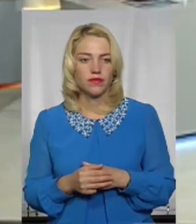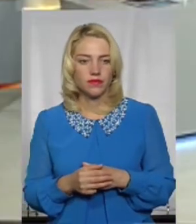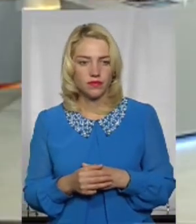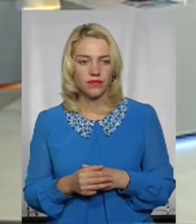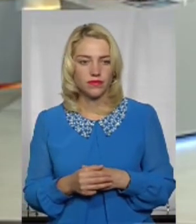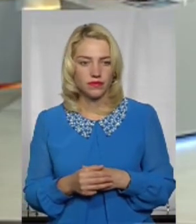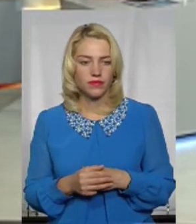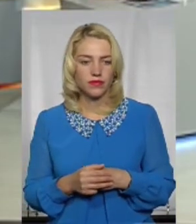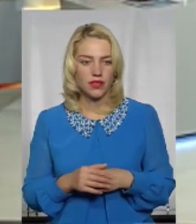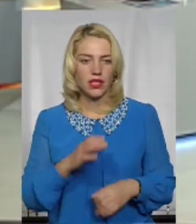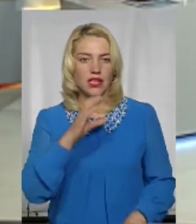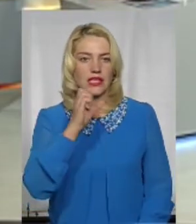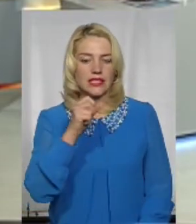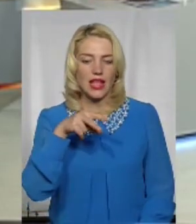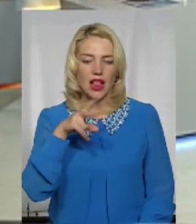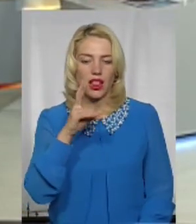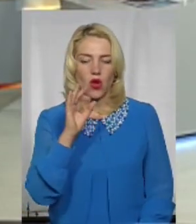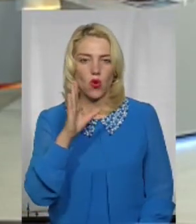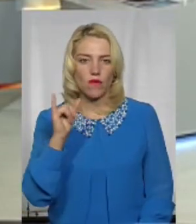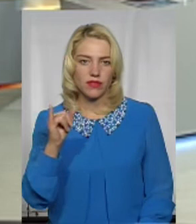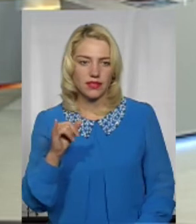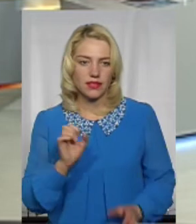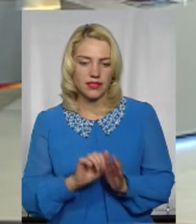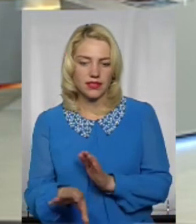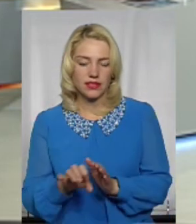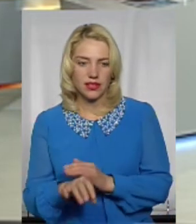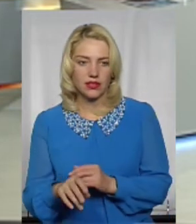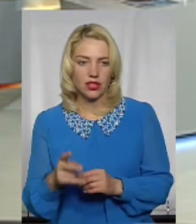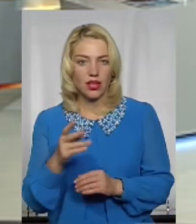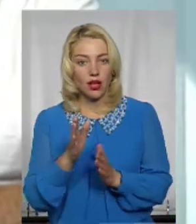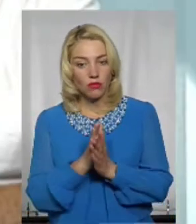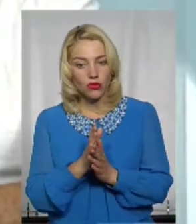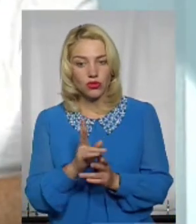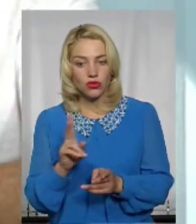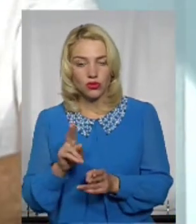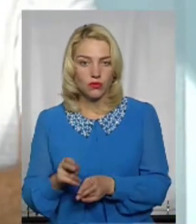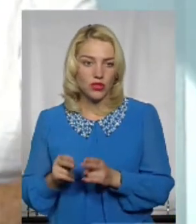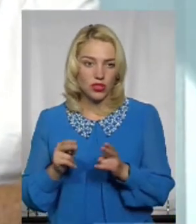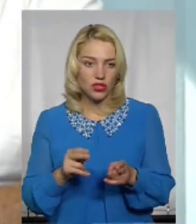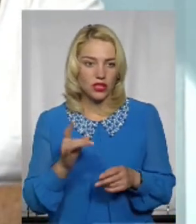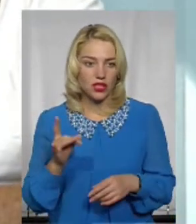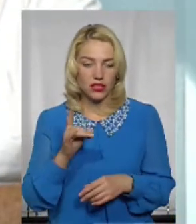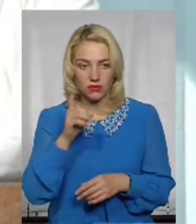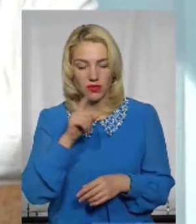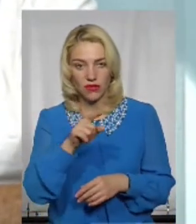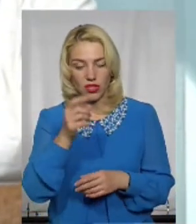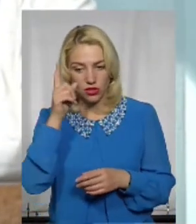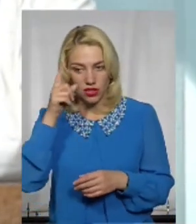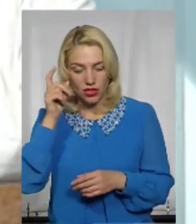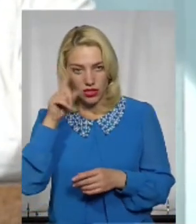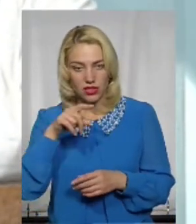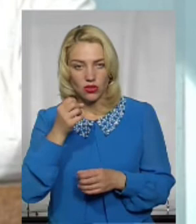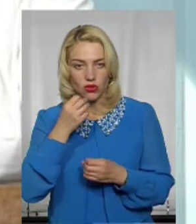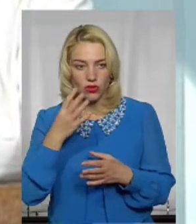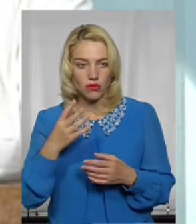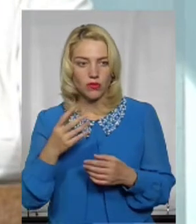увагу. Залпові скиди. Да. І тут виключено. Приїжджайте туди хоч раз в місяць. Вони добре знають, коли ви маєте приїхати. Вони